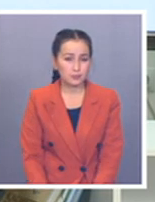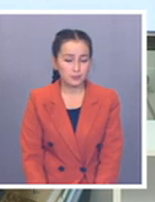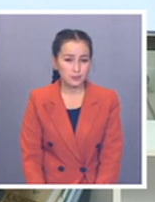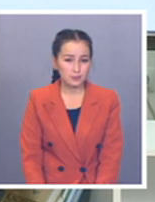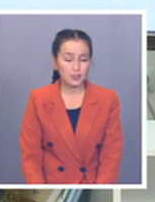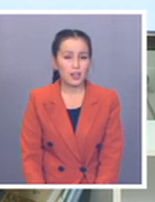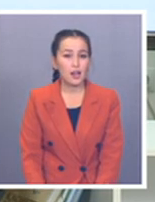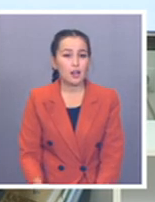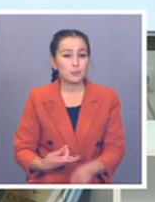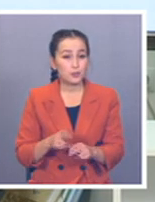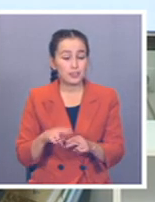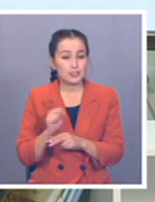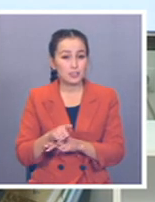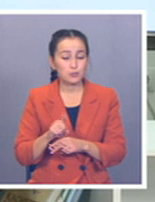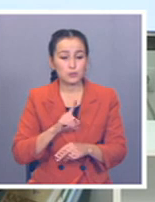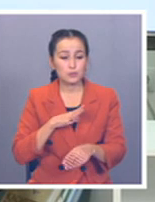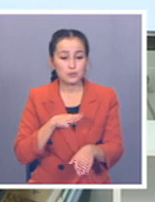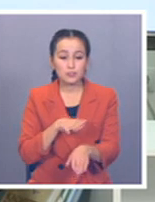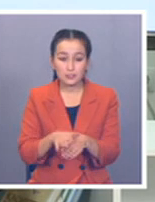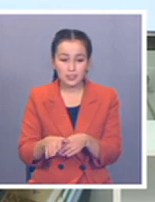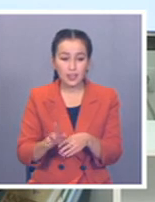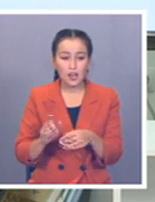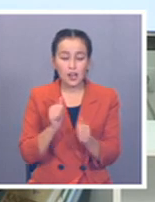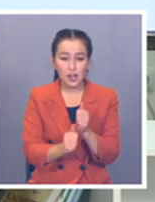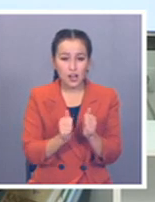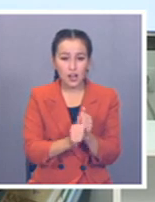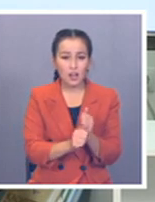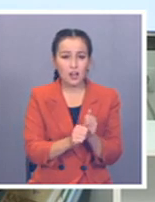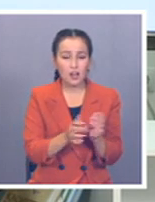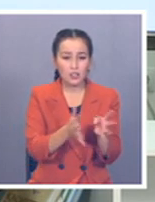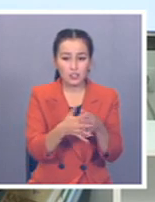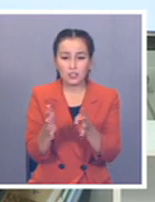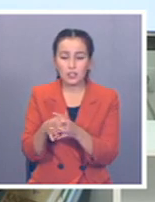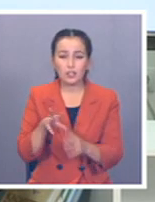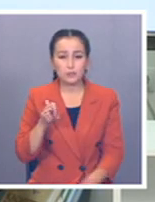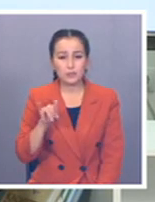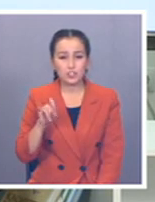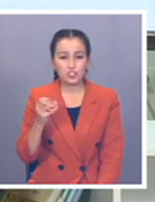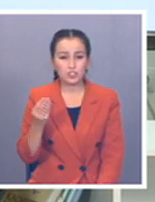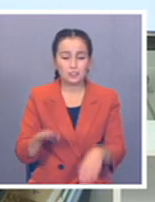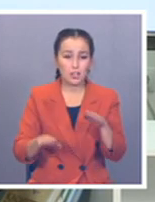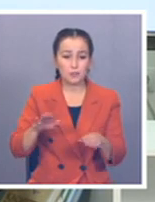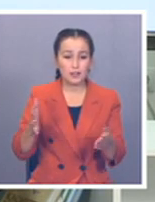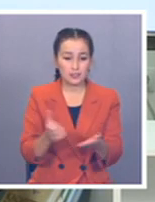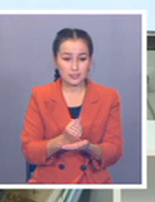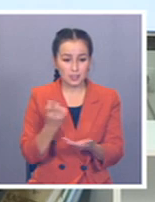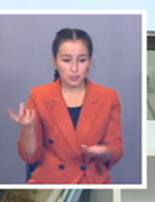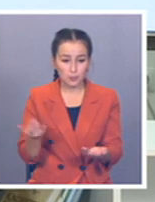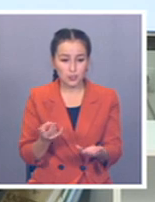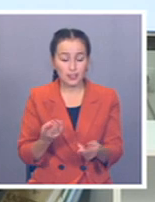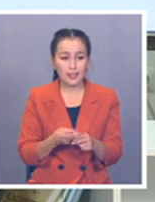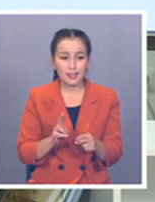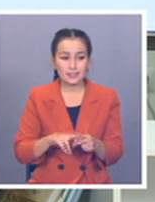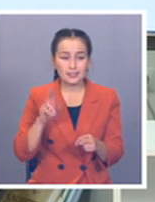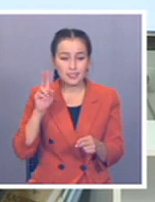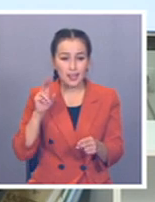Бұл есепті шығару үшін біз алдымен әр қорытпадағы мырыштың салмағын табуымыз керек. Яғни бұл жерде санның